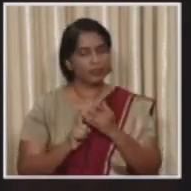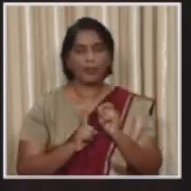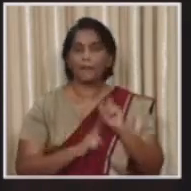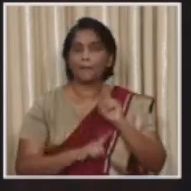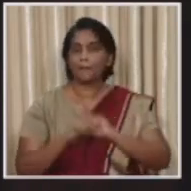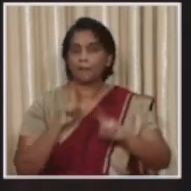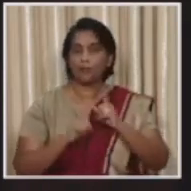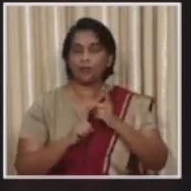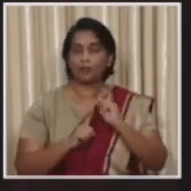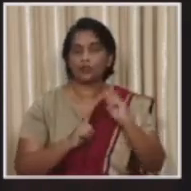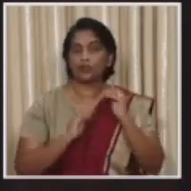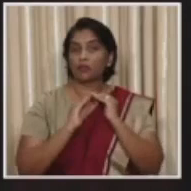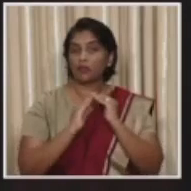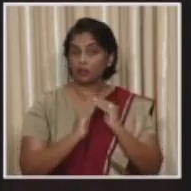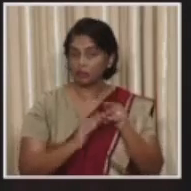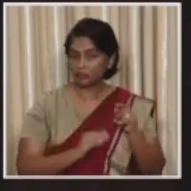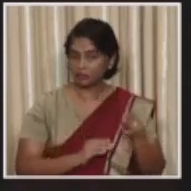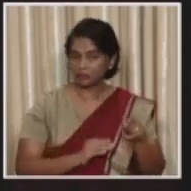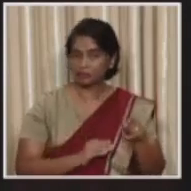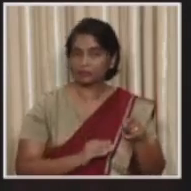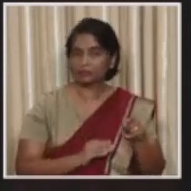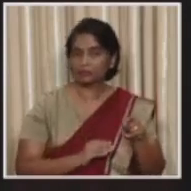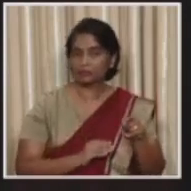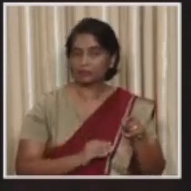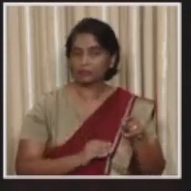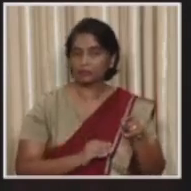පාර්ලිමේන්තු අයවැය කාර්යාලයෙන්